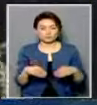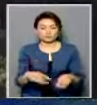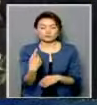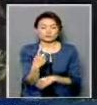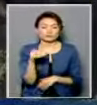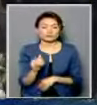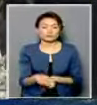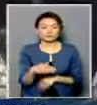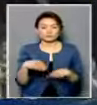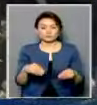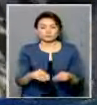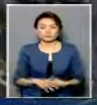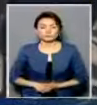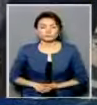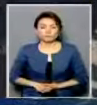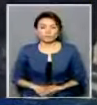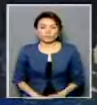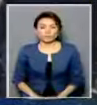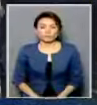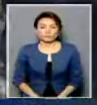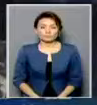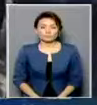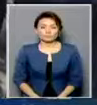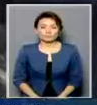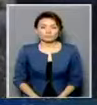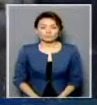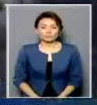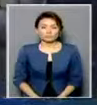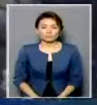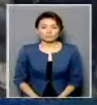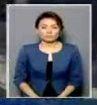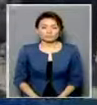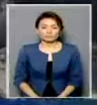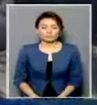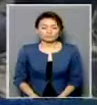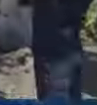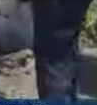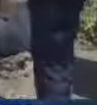более 1 000 саженцев. Акан Иглам, Аймбул Хайруллина, телеканал Атырау.